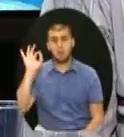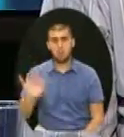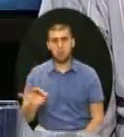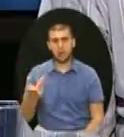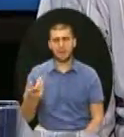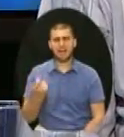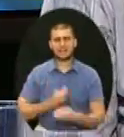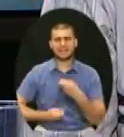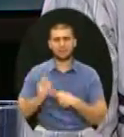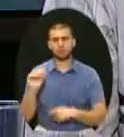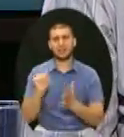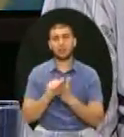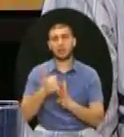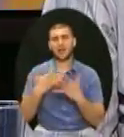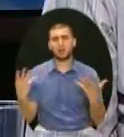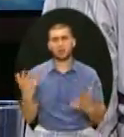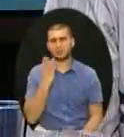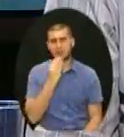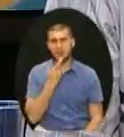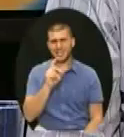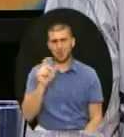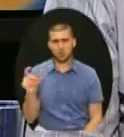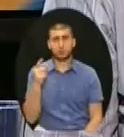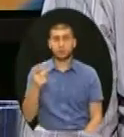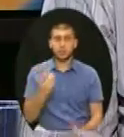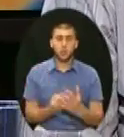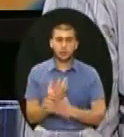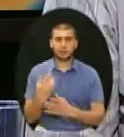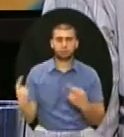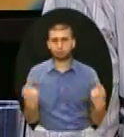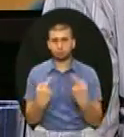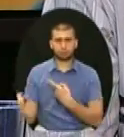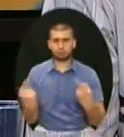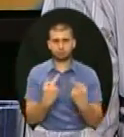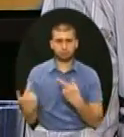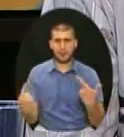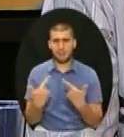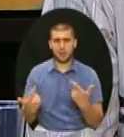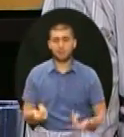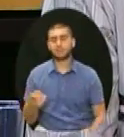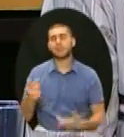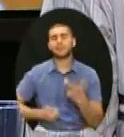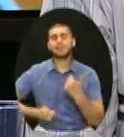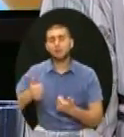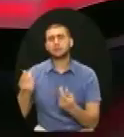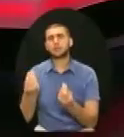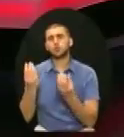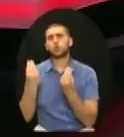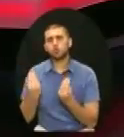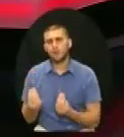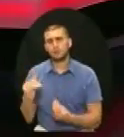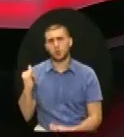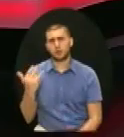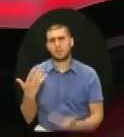בבסיס העסקי של העיתון הגדול במדינה, והדבר הזה יצר מלחמת גוג ומגוג. לא, תחרות בבסיסה דבר טוב,